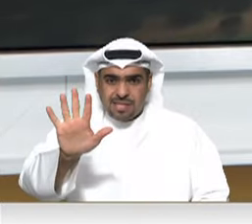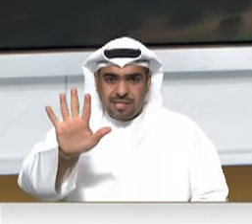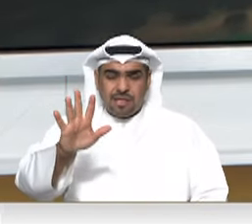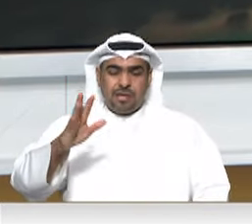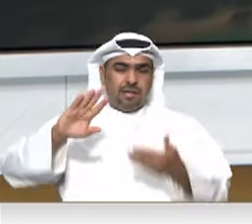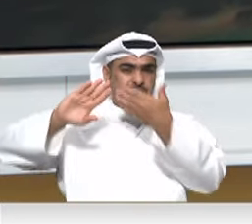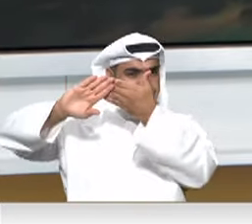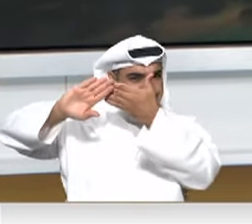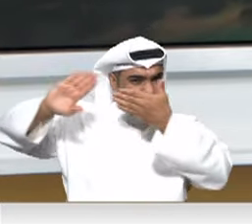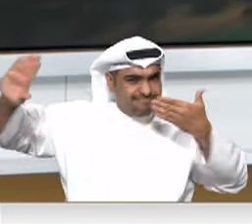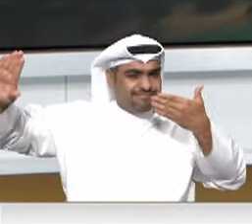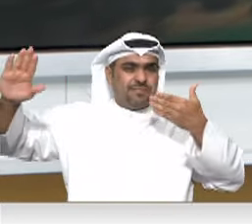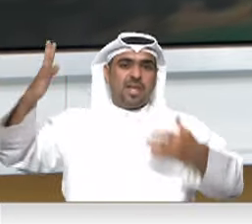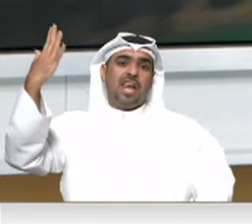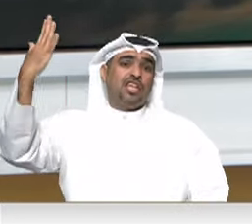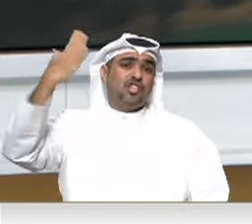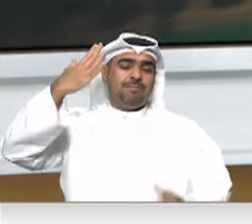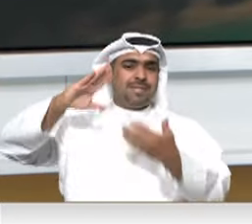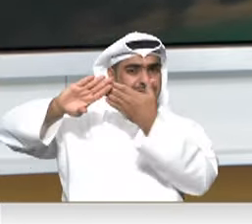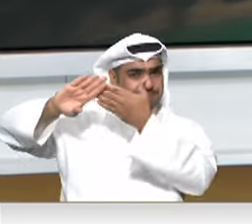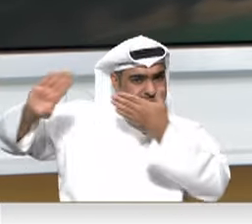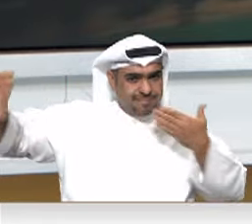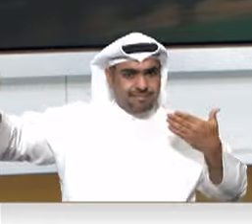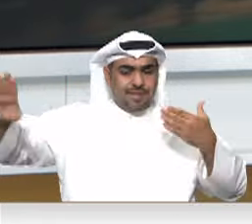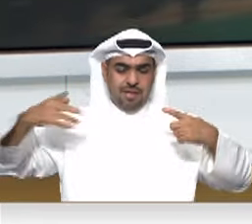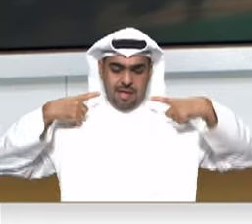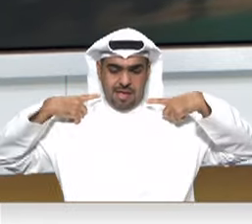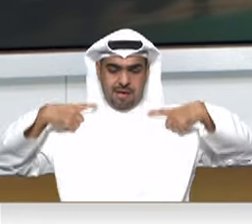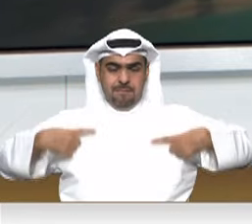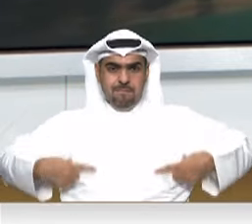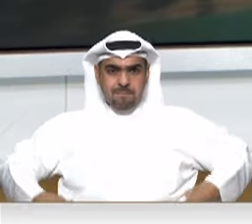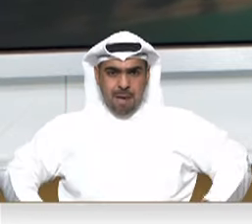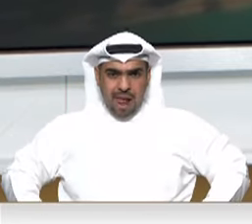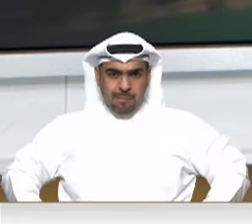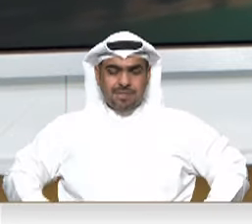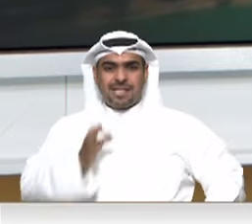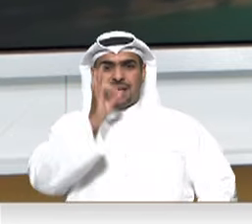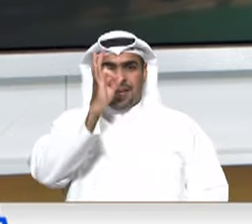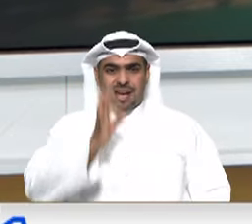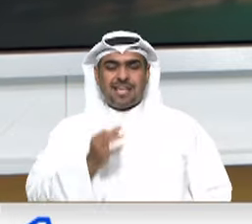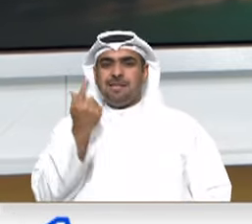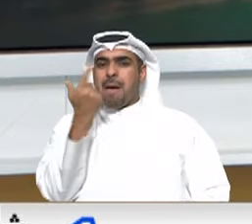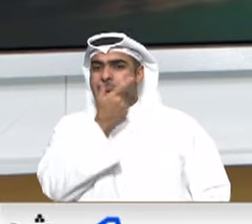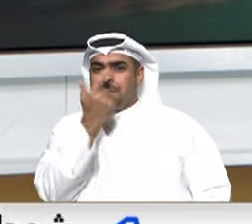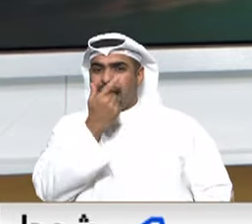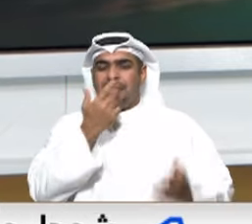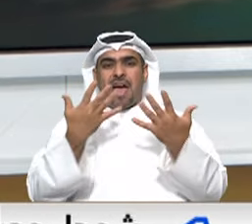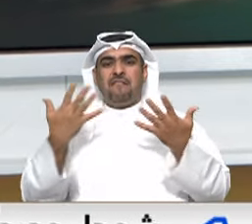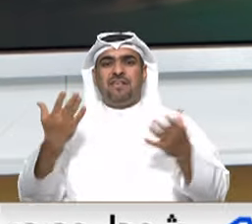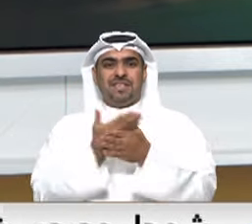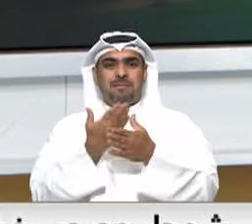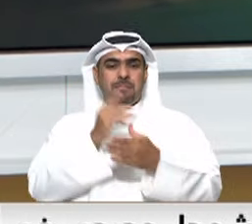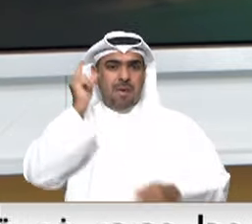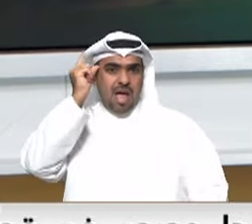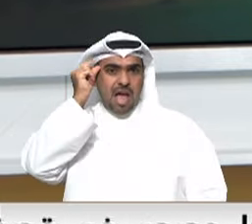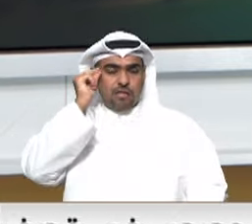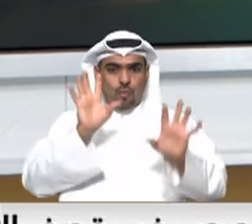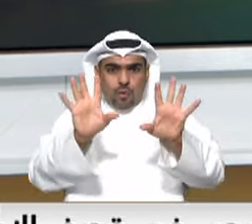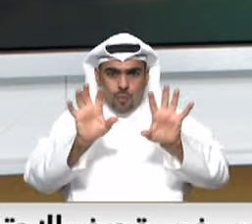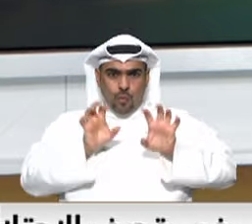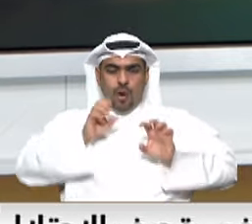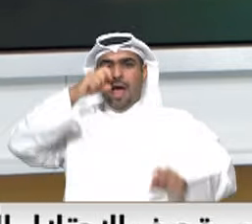الماء، وبالنسبة لبس الملابس الفاتحة اللون والفاتحة، وابتعاد عن لتفادي ضربات الشمس أو اللي هي ضربات الحر.